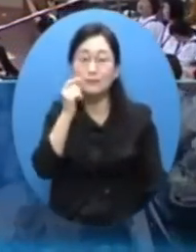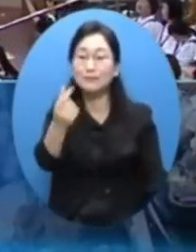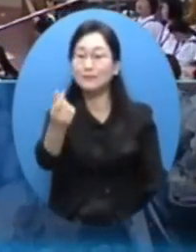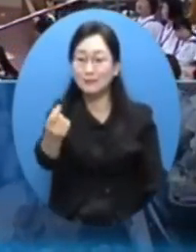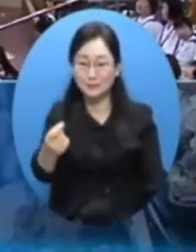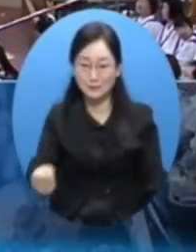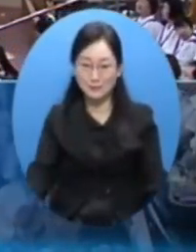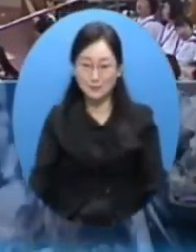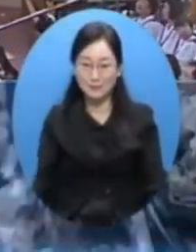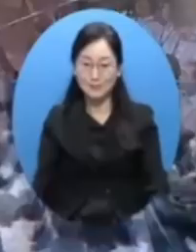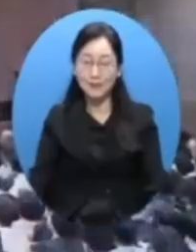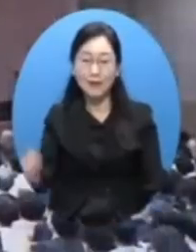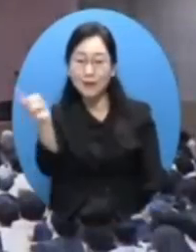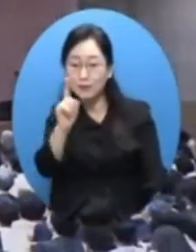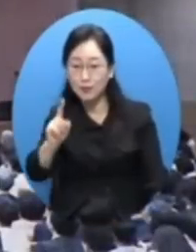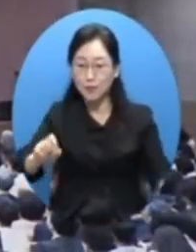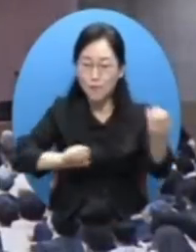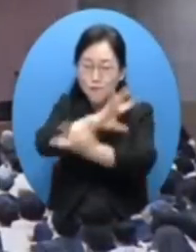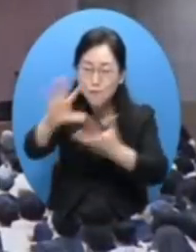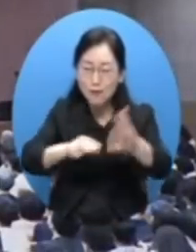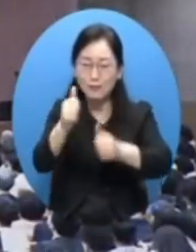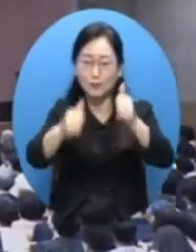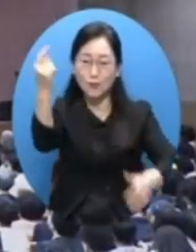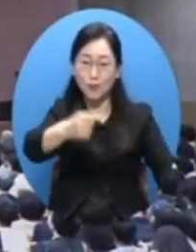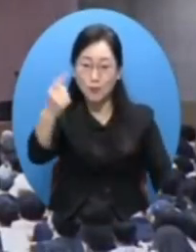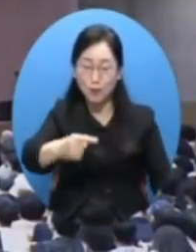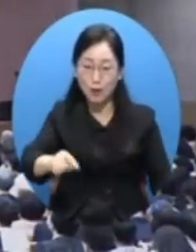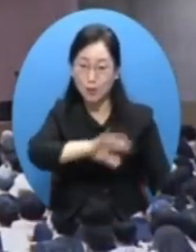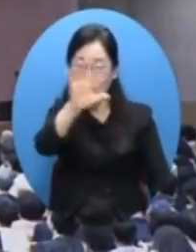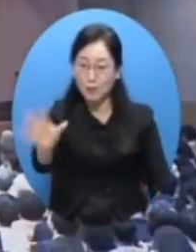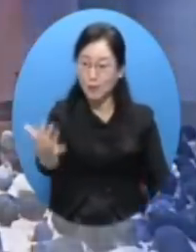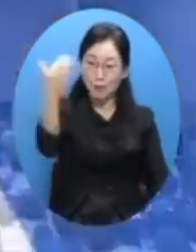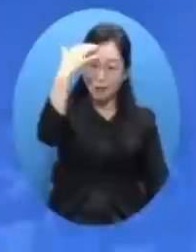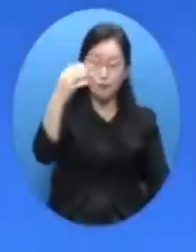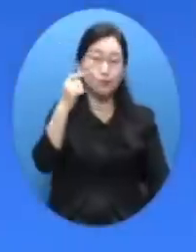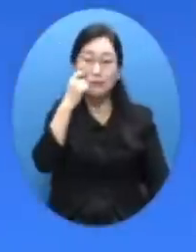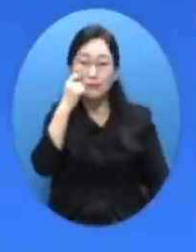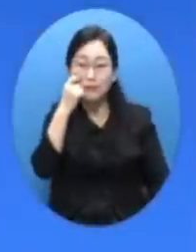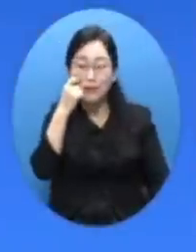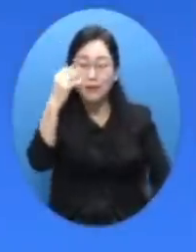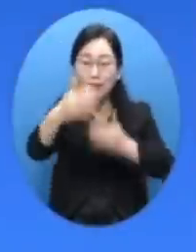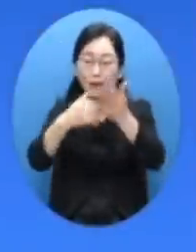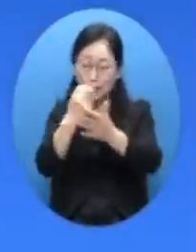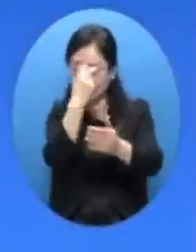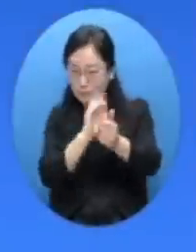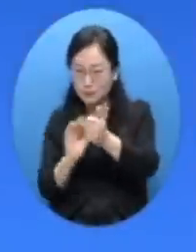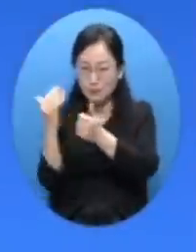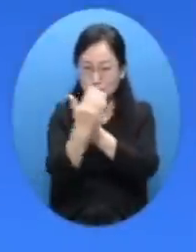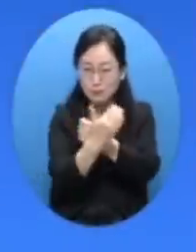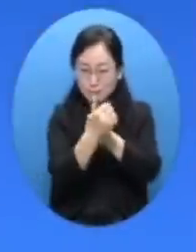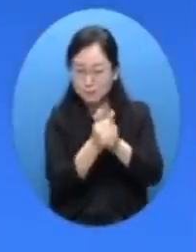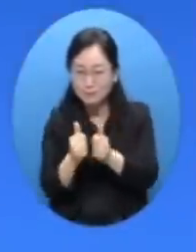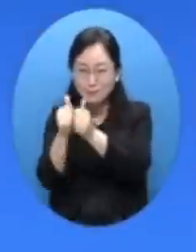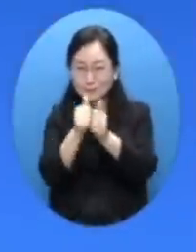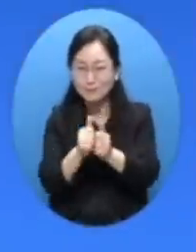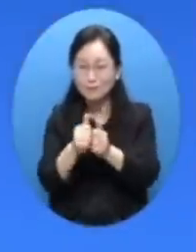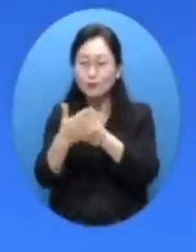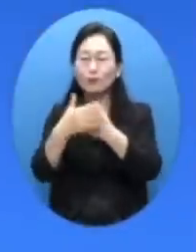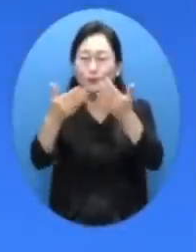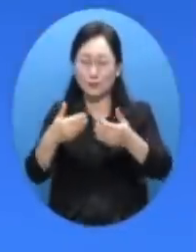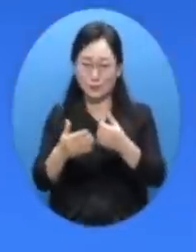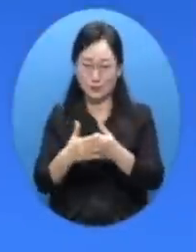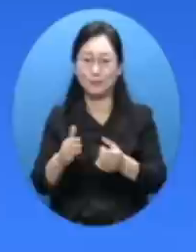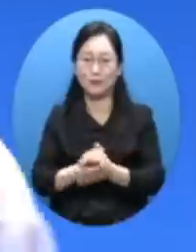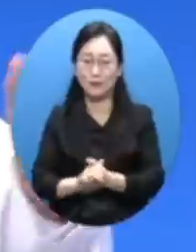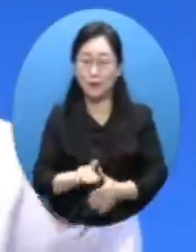그렇습니다. 어떤 환난과 시험에 다가도 우리를 어떻게 하지 못하는 것은 하나님 우리를 지키시고 보호하시고 함께 하시기 때문인 것입니다.